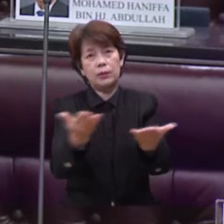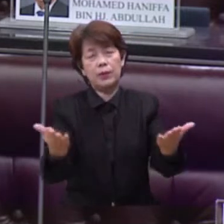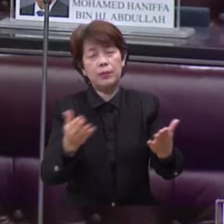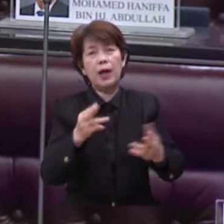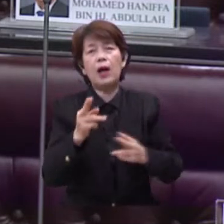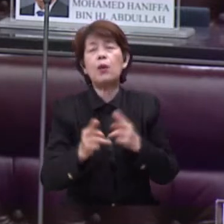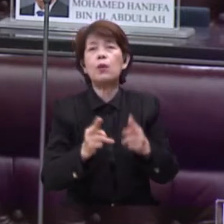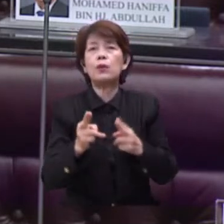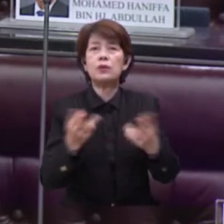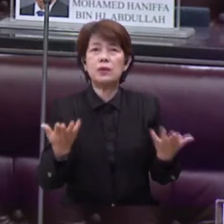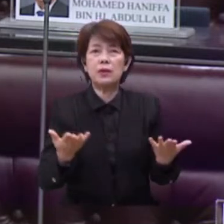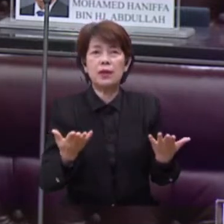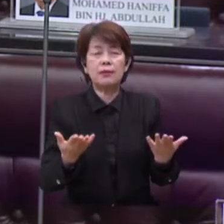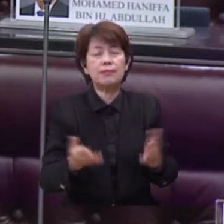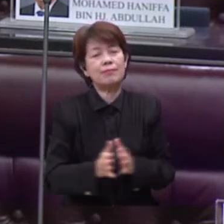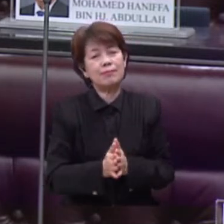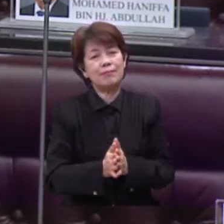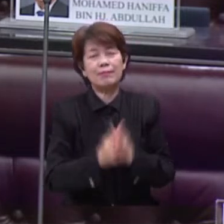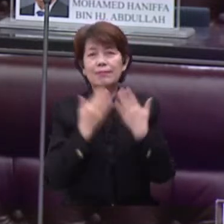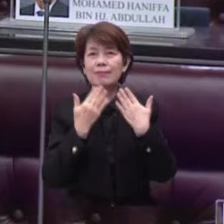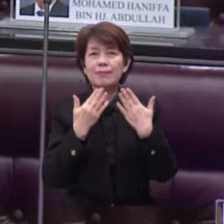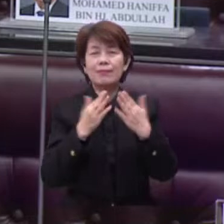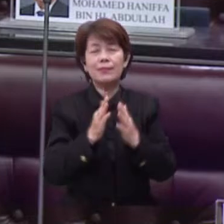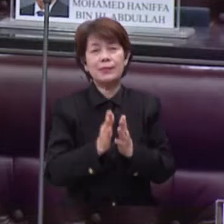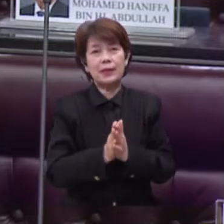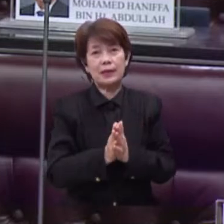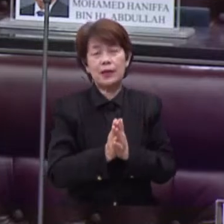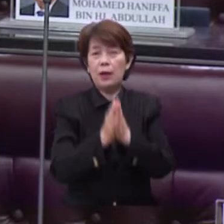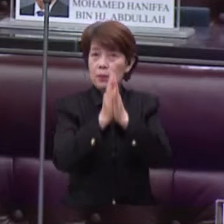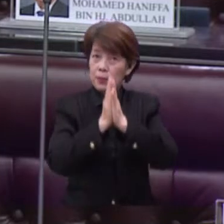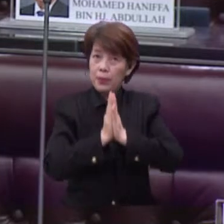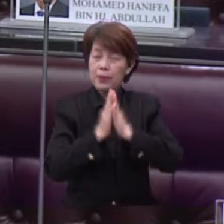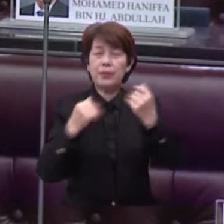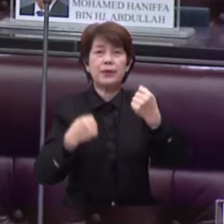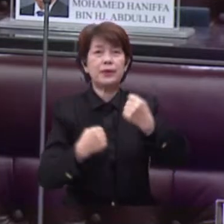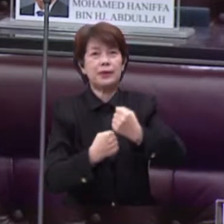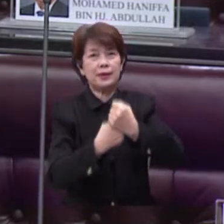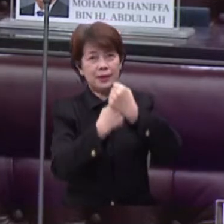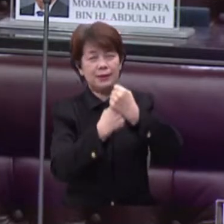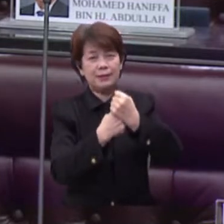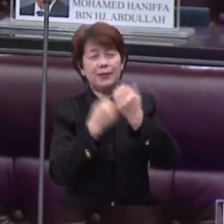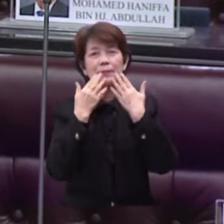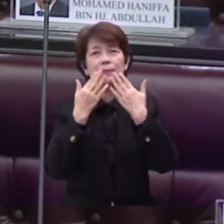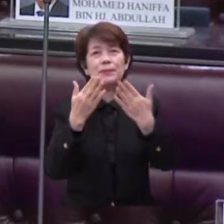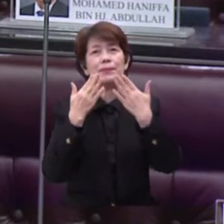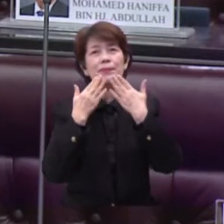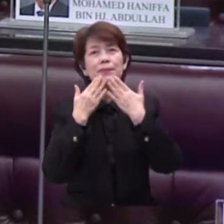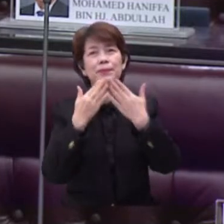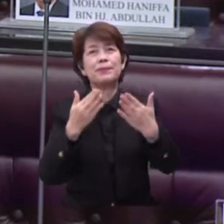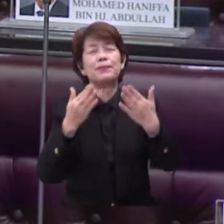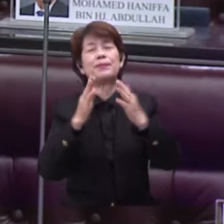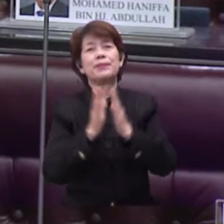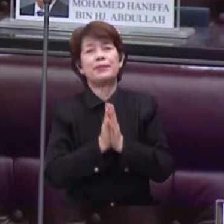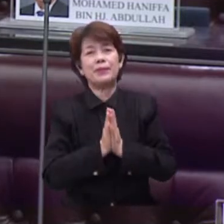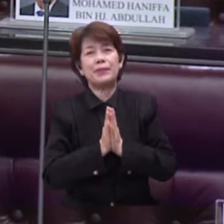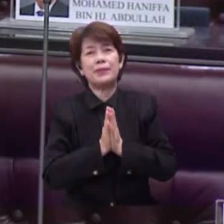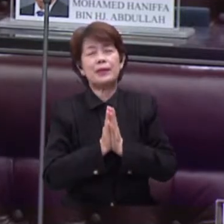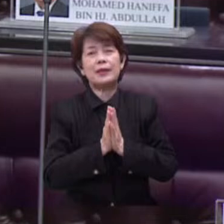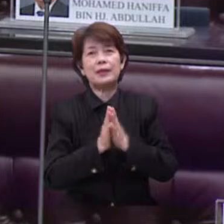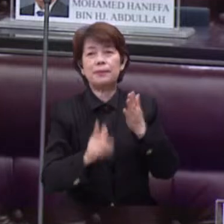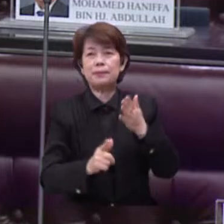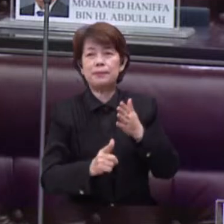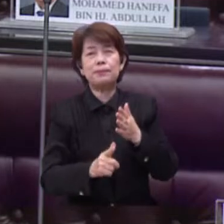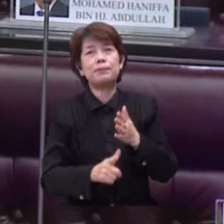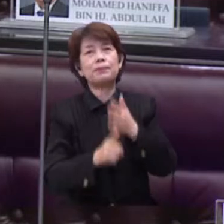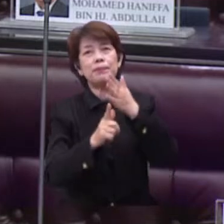sekian saja daripada saya saya mohon menyokong kasih kepada Menteri yang konsisten